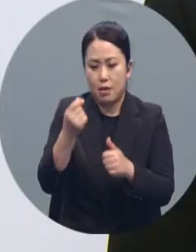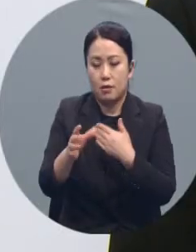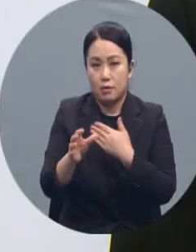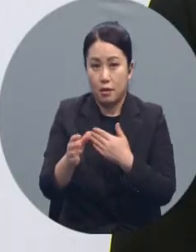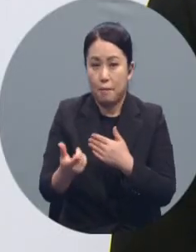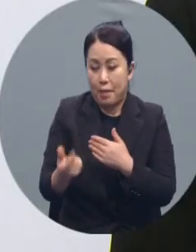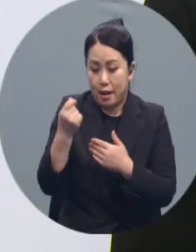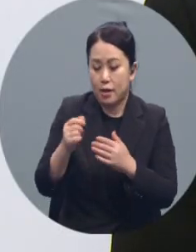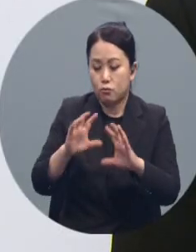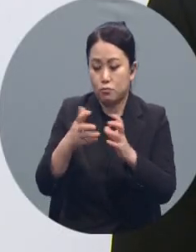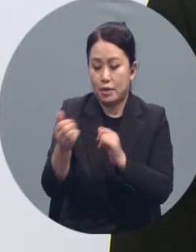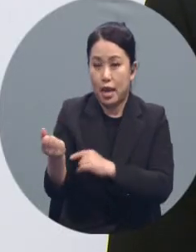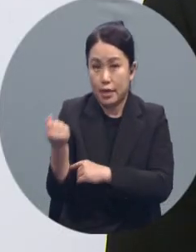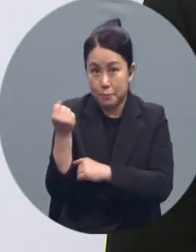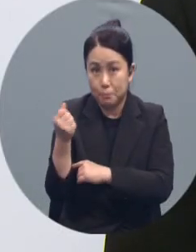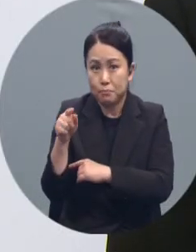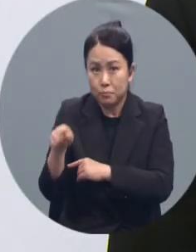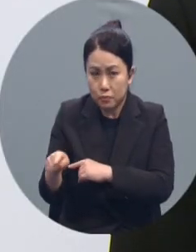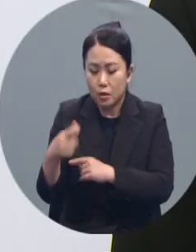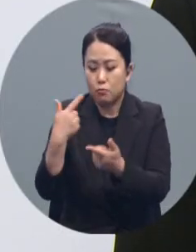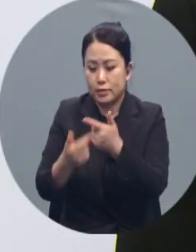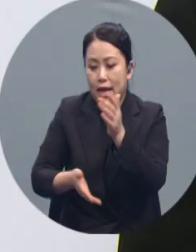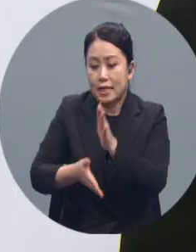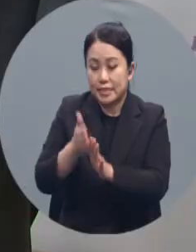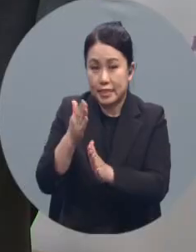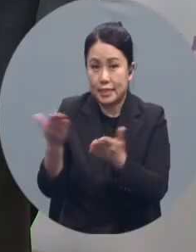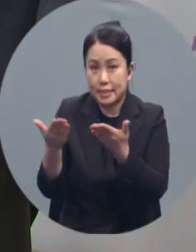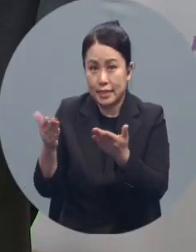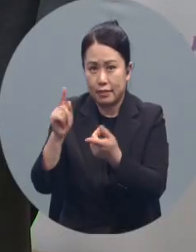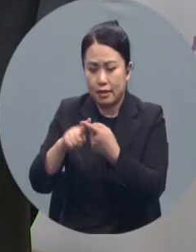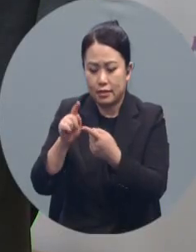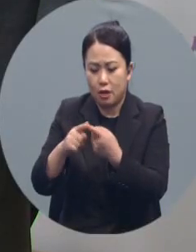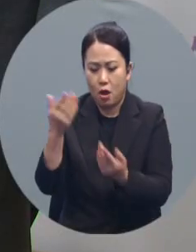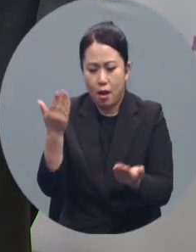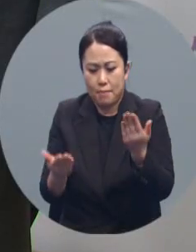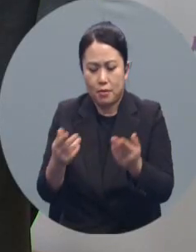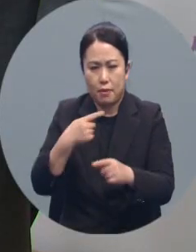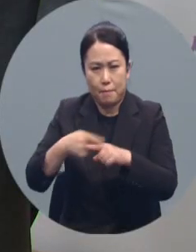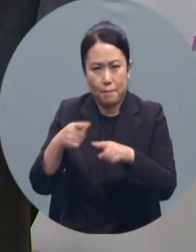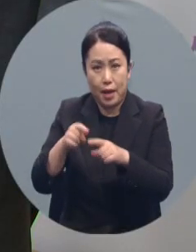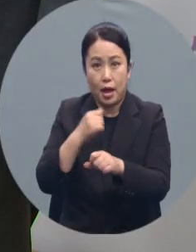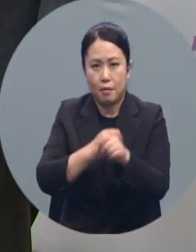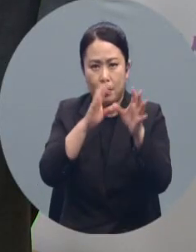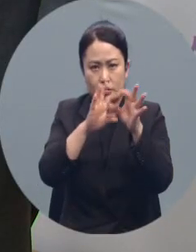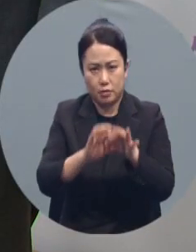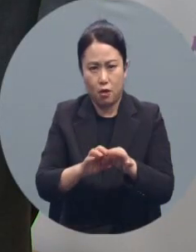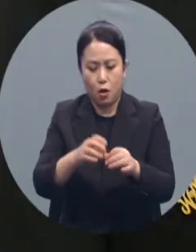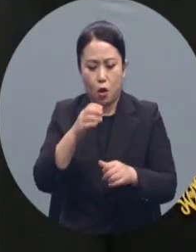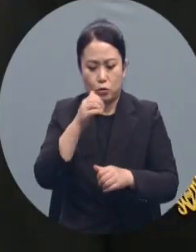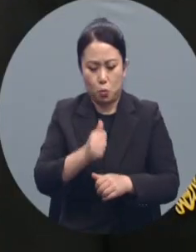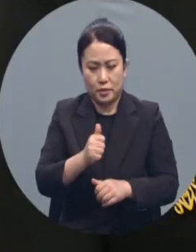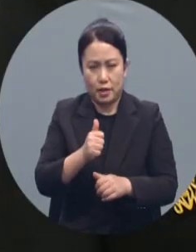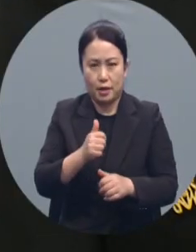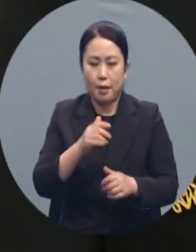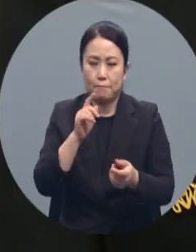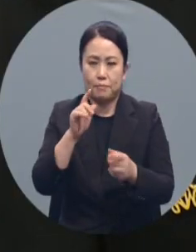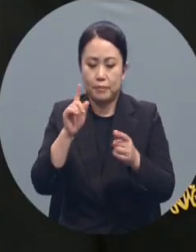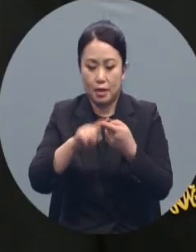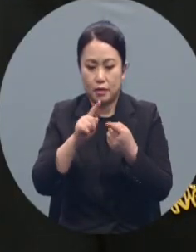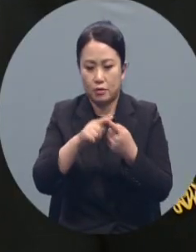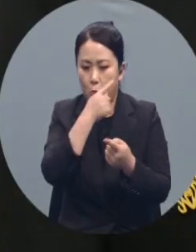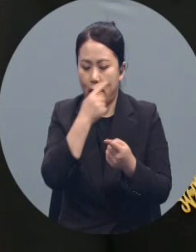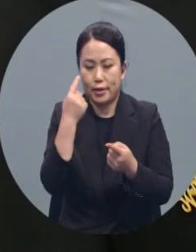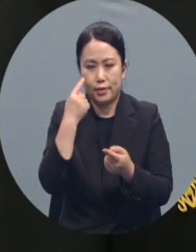정부와 부산시 현안에 대한 비판 목소리를 높이며 존재감 부각에 나서고 있습니다. 시민들의 다양한